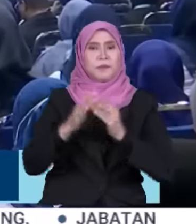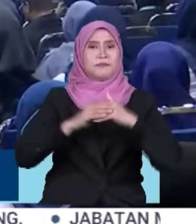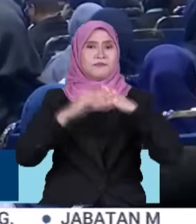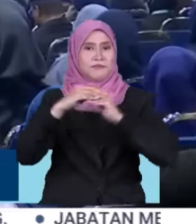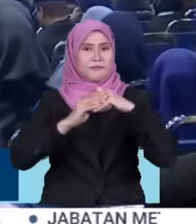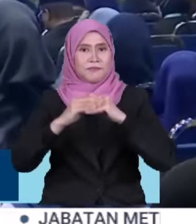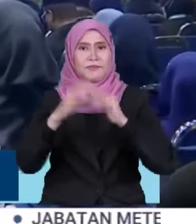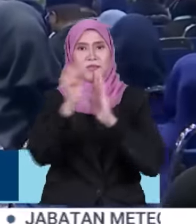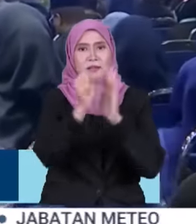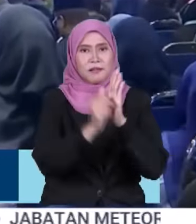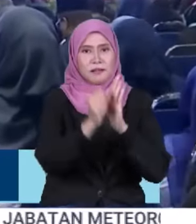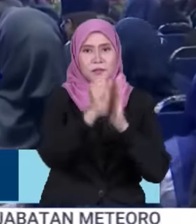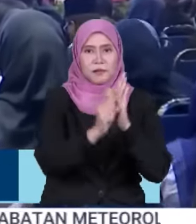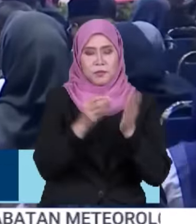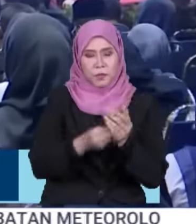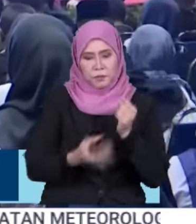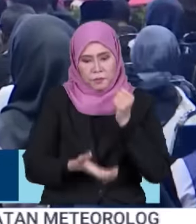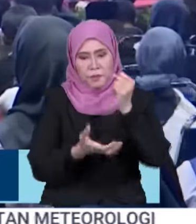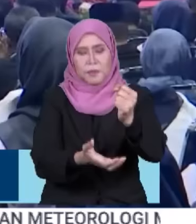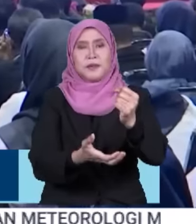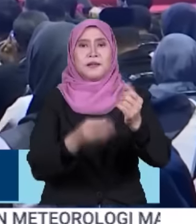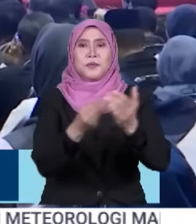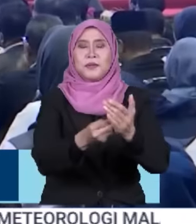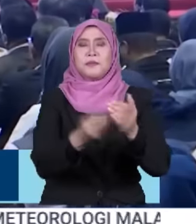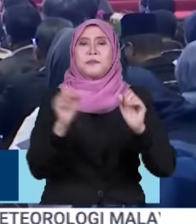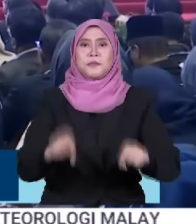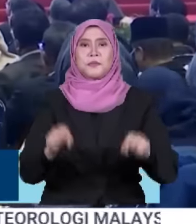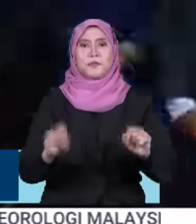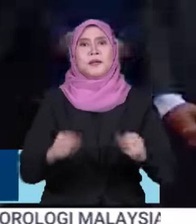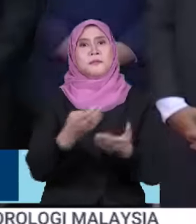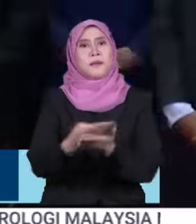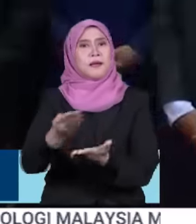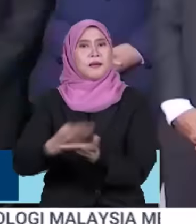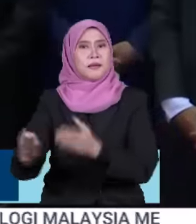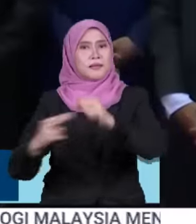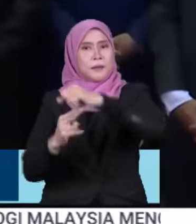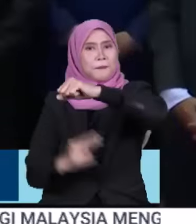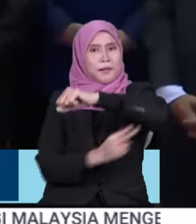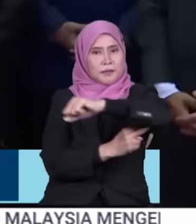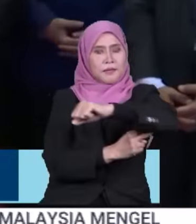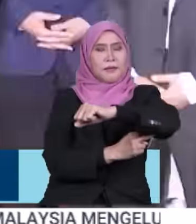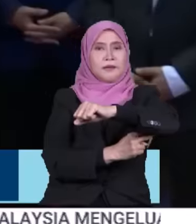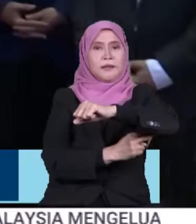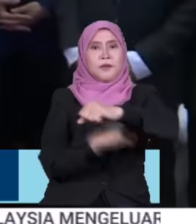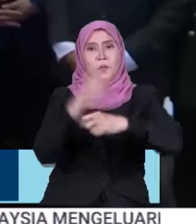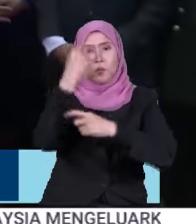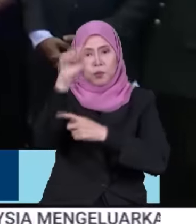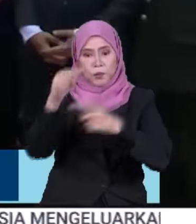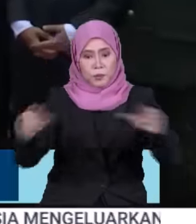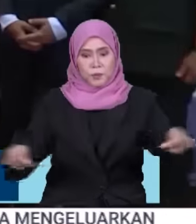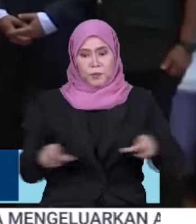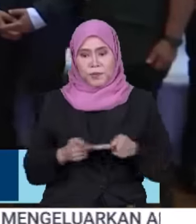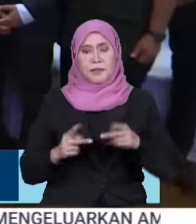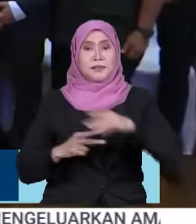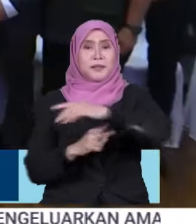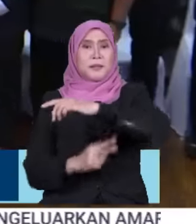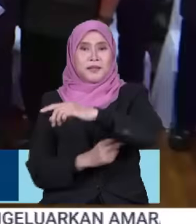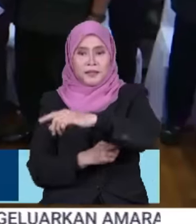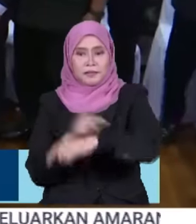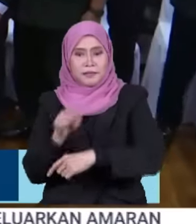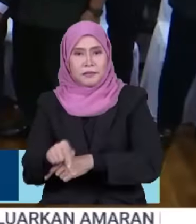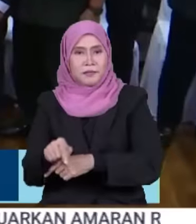kelonggaran syarat peruntukan Maris seperti untuk membolehkan pembelian jambatan Bailey Bridge bagi kawasan jambatan